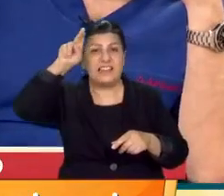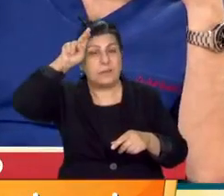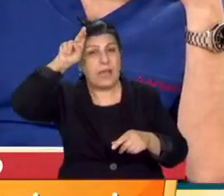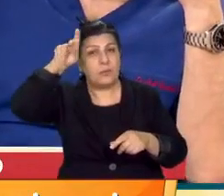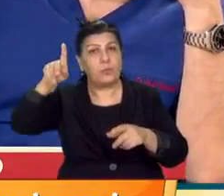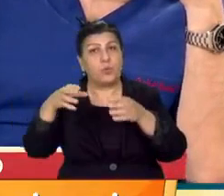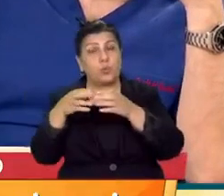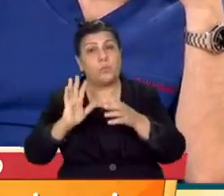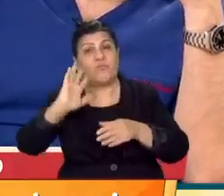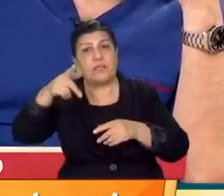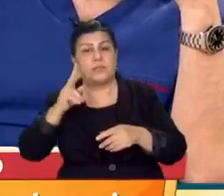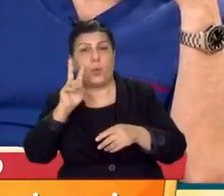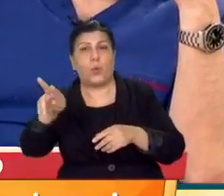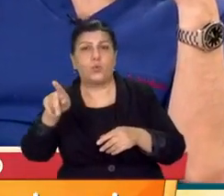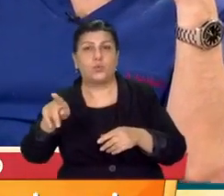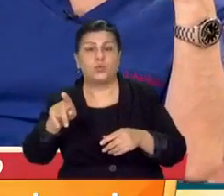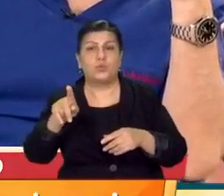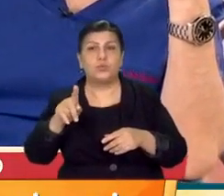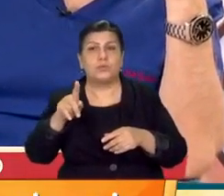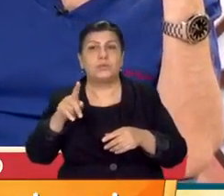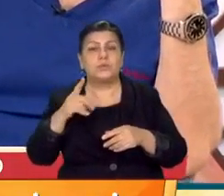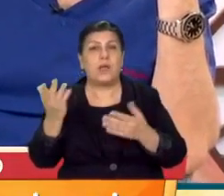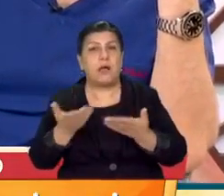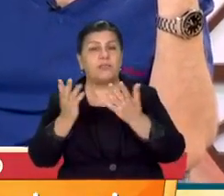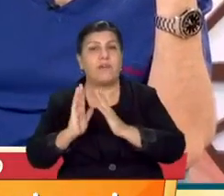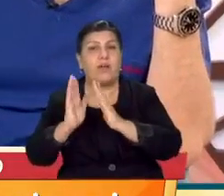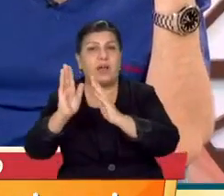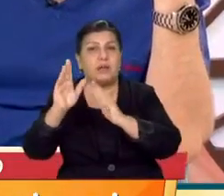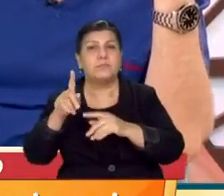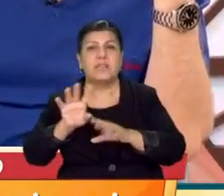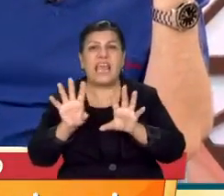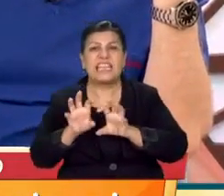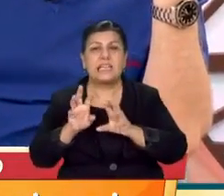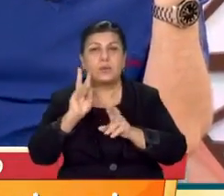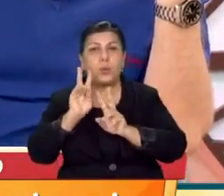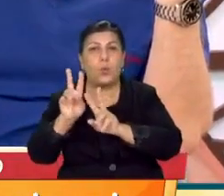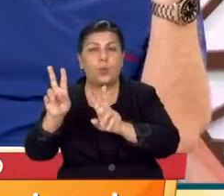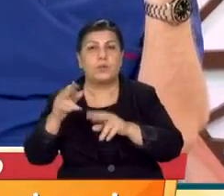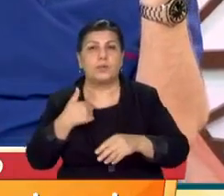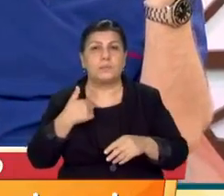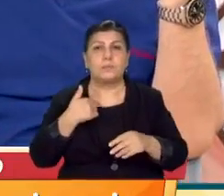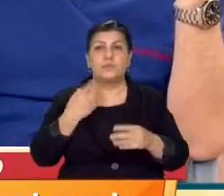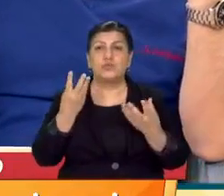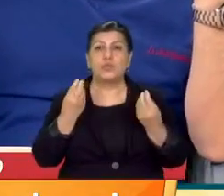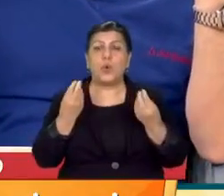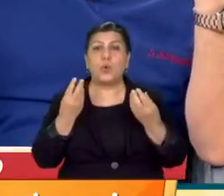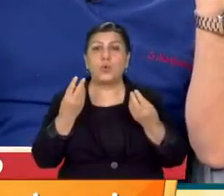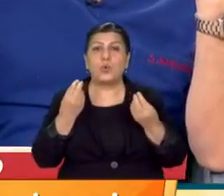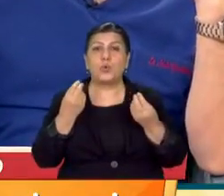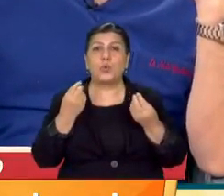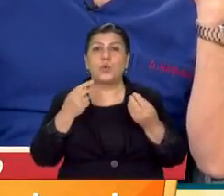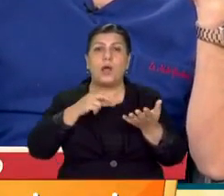fazla Bu grupta görüldü bunun etkileri de sürecek gibi artı bir de ben şeyden çok kaygılanıyorum çok hareket etmediler